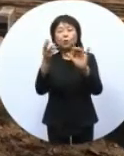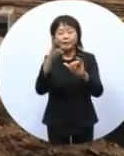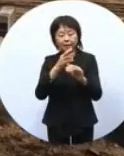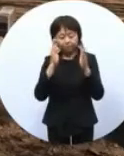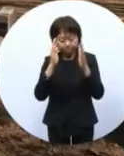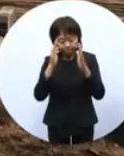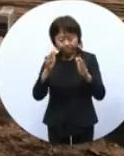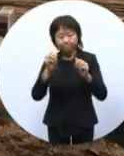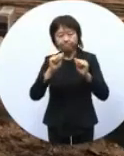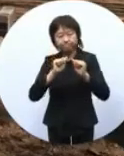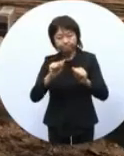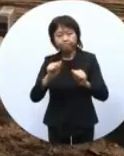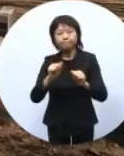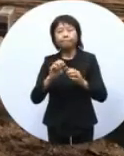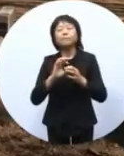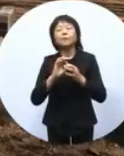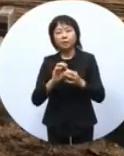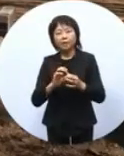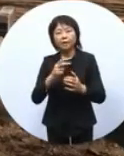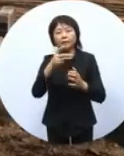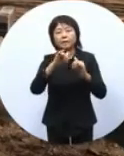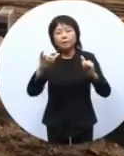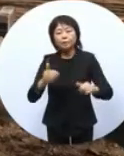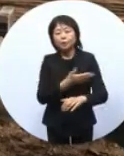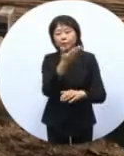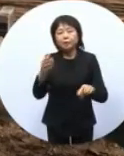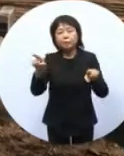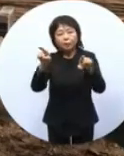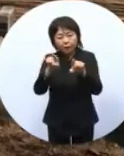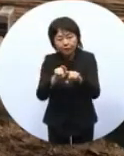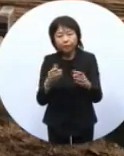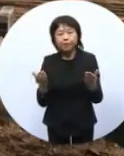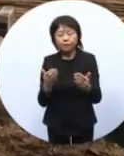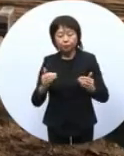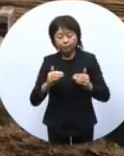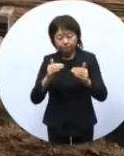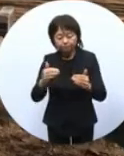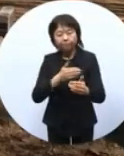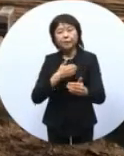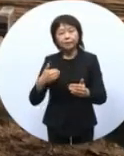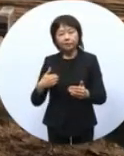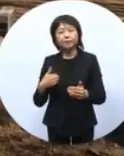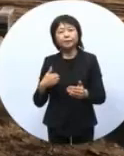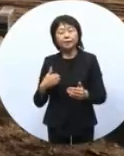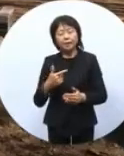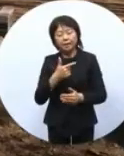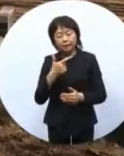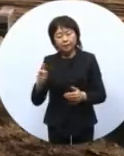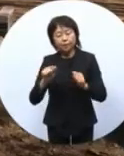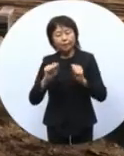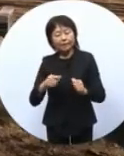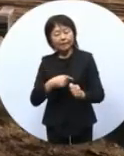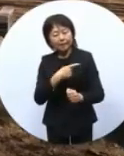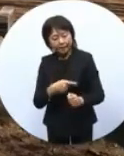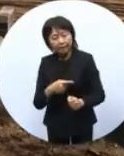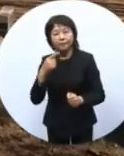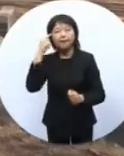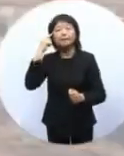んでくださってますので、この市民の方々と一緒に仕事が進めていけるというのは非常にやりがいを感じています